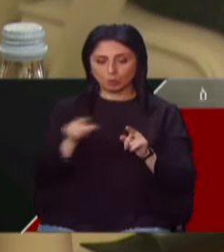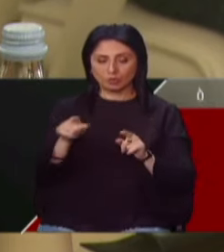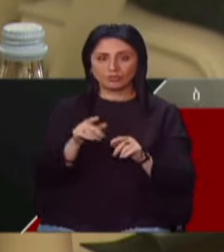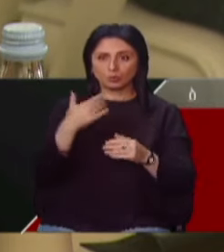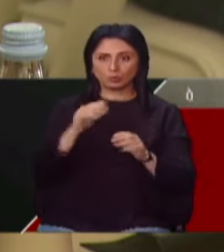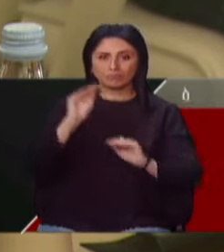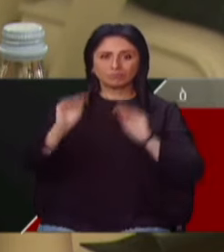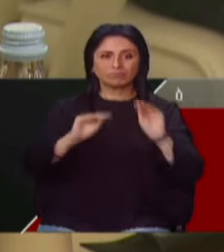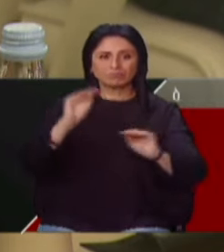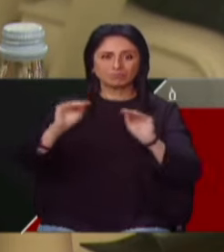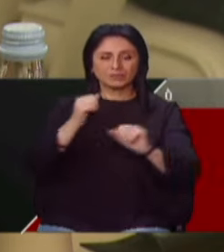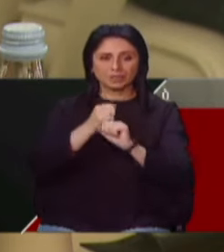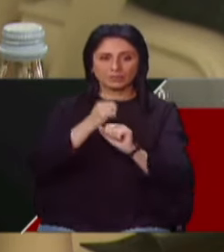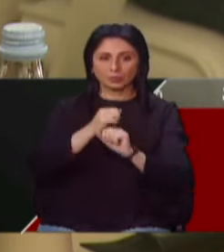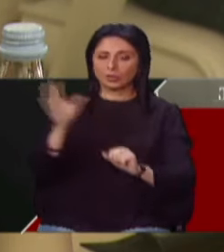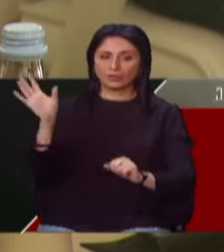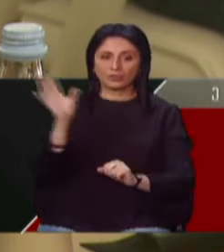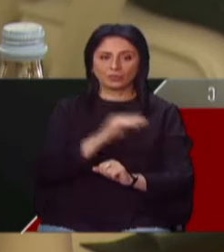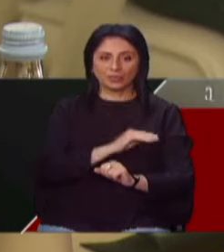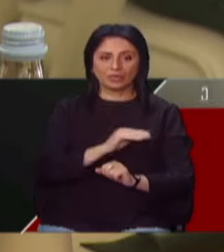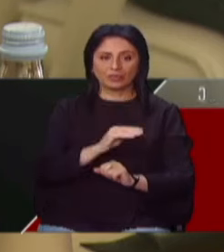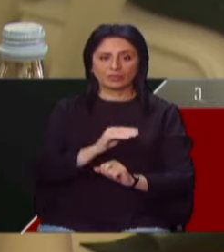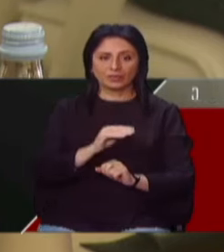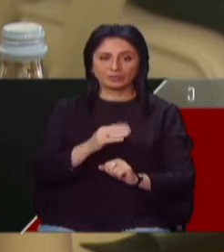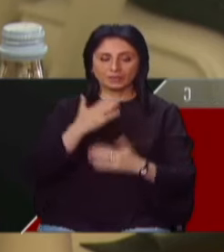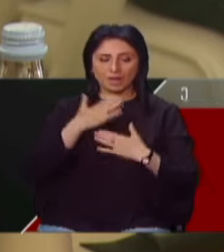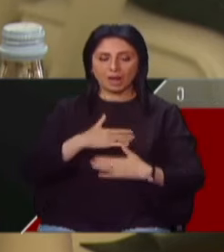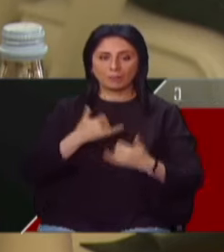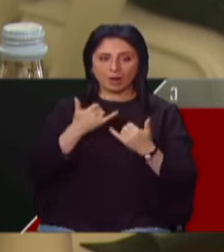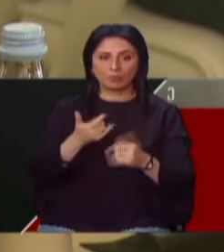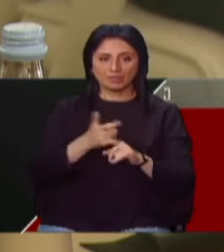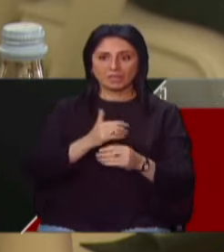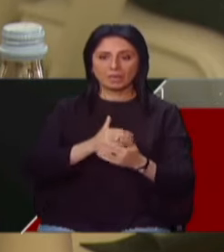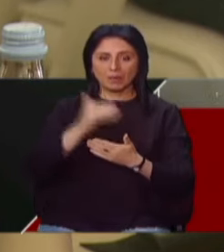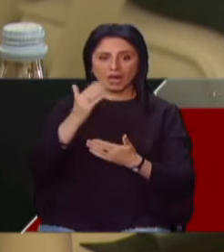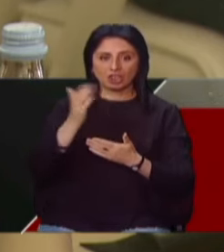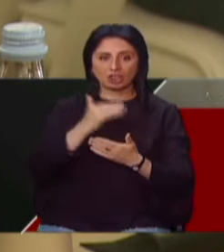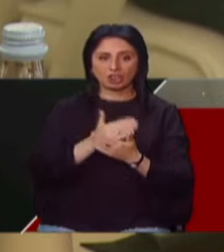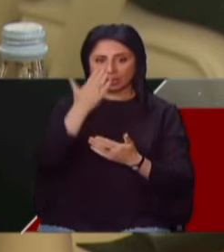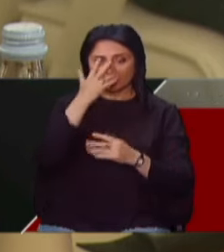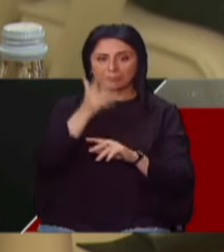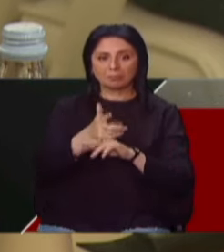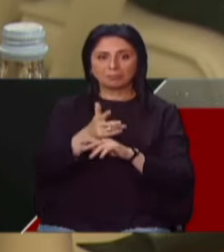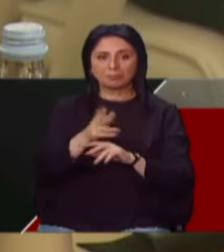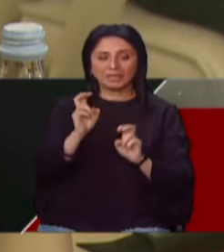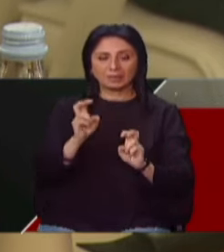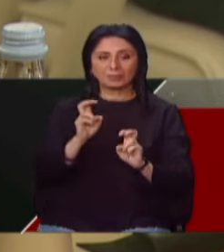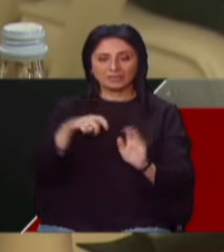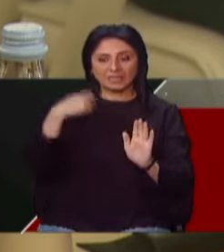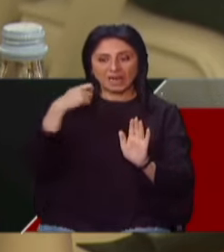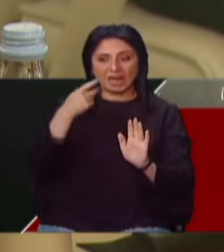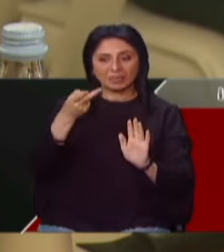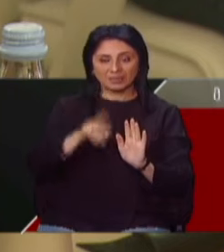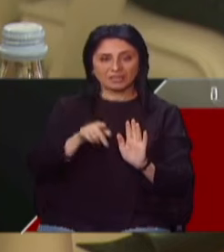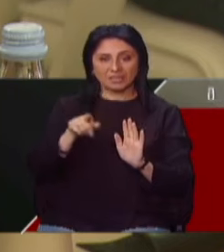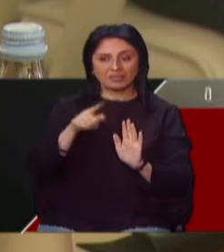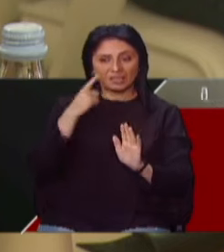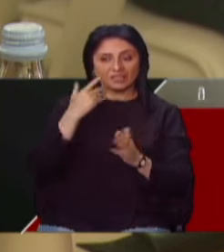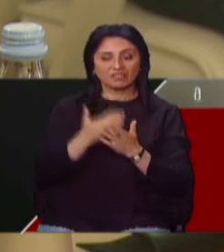დატვირთვა დაიწყება მისი და არის ყველა აკმაყოფილებს ძალიან მაღალ შედეგებს ეს ფილმების გადაღებისთვის,